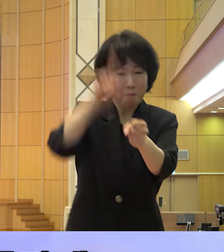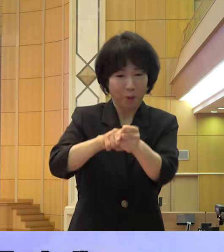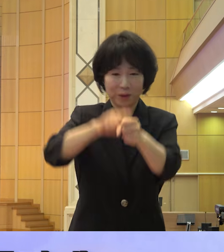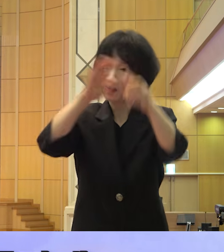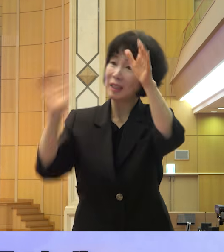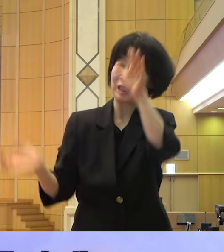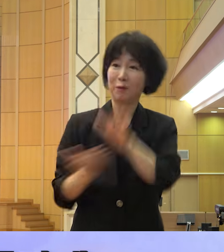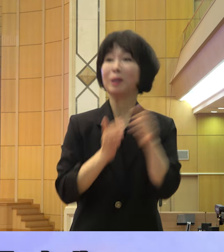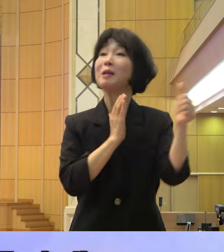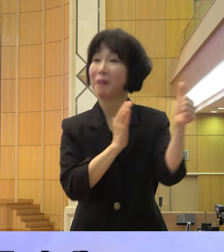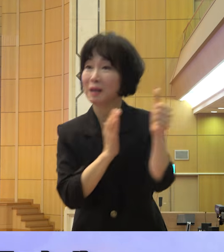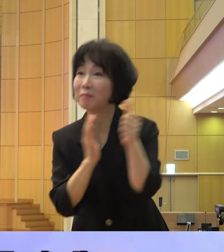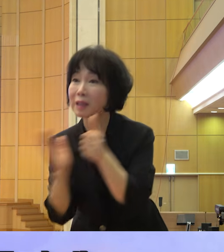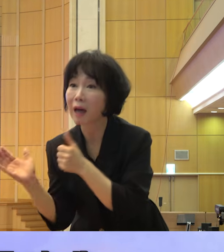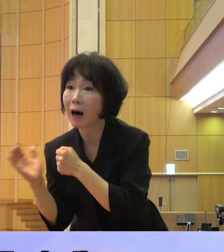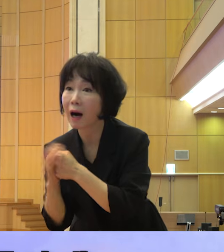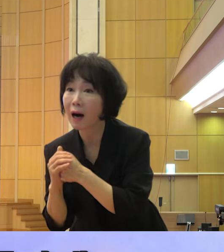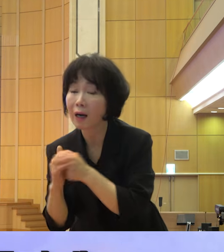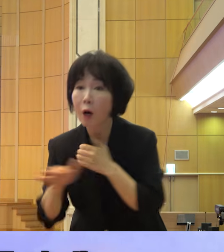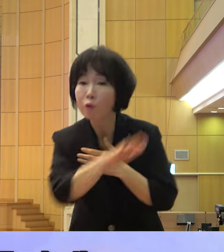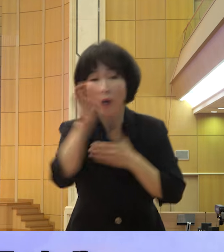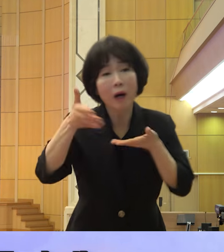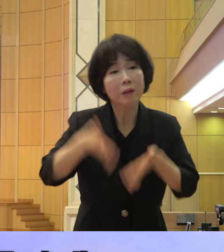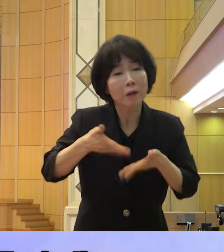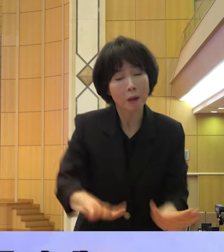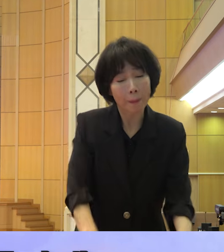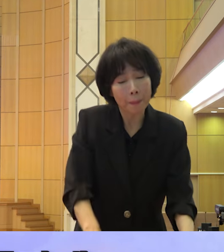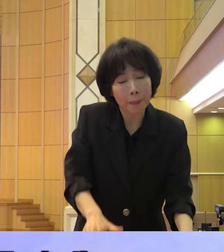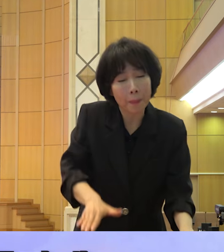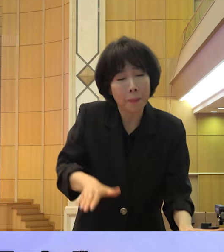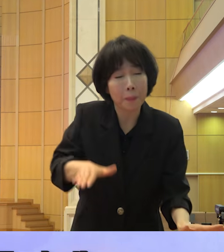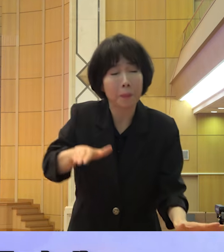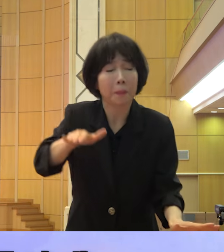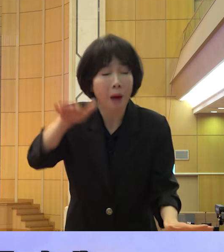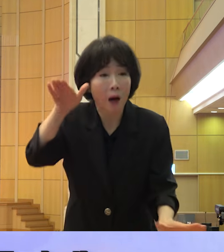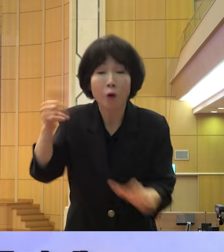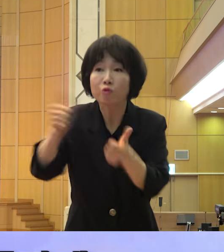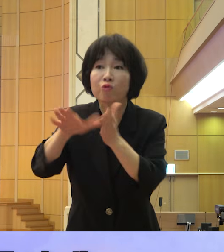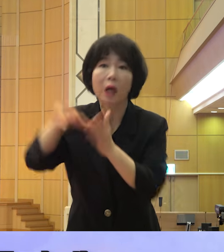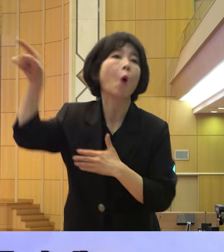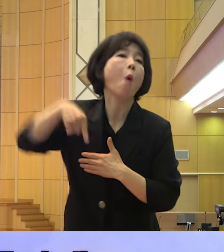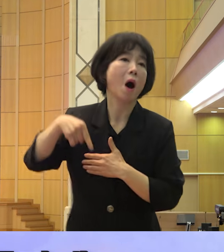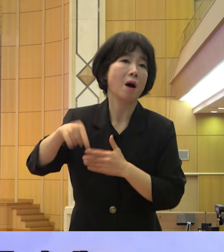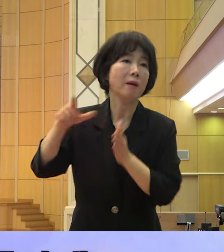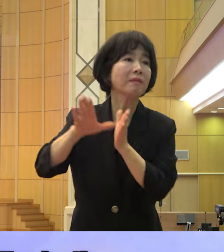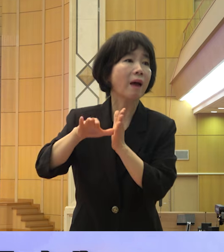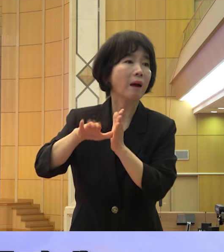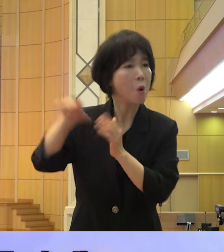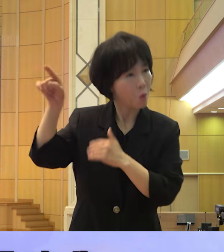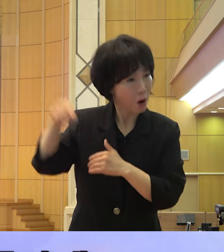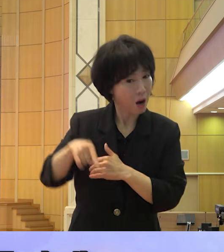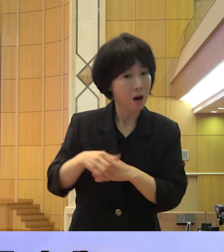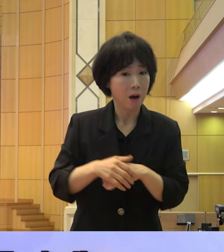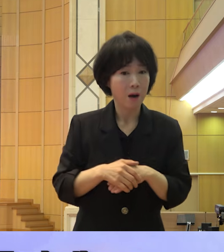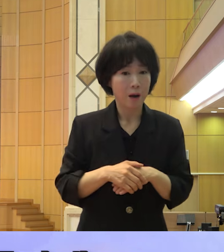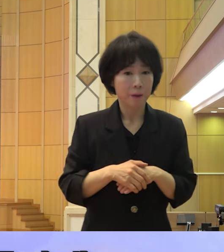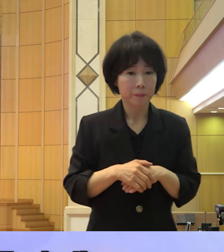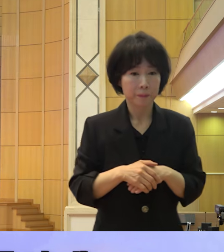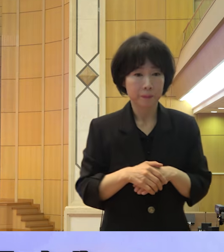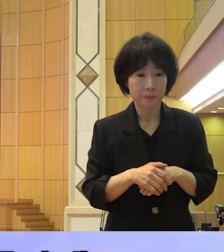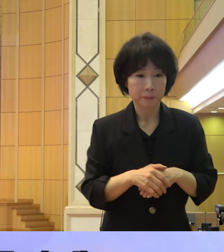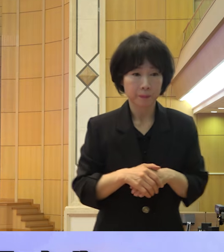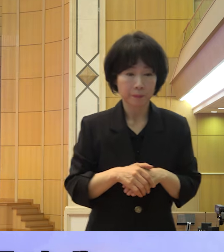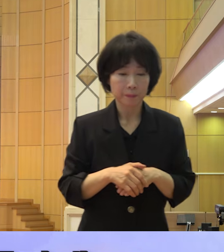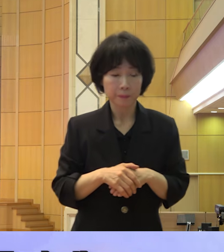되죠. 그러면 태어나면서부터 날 때가 있으면 죽을 때가 있다고 했으니까 태어날 때부터 한번 성경